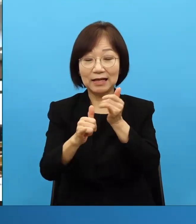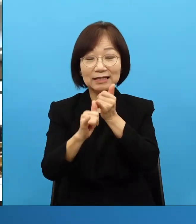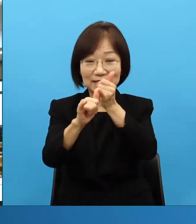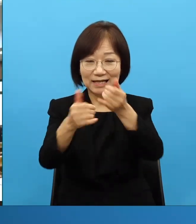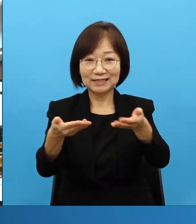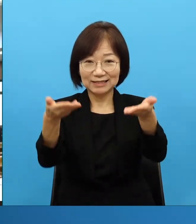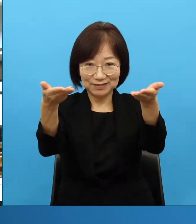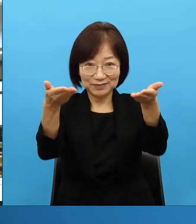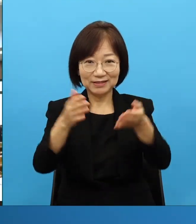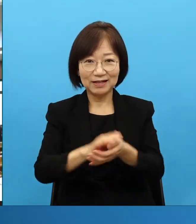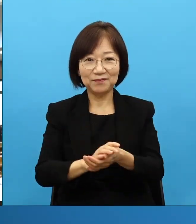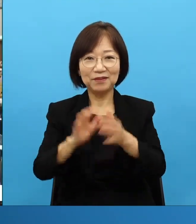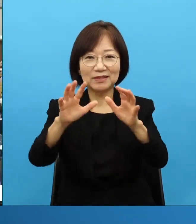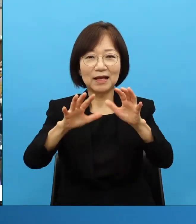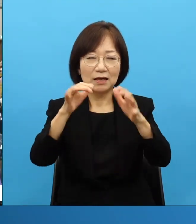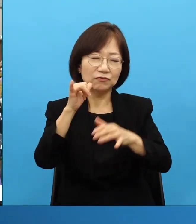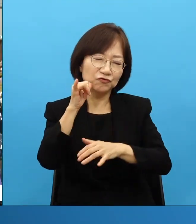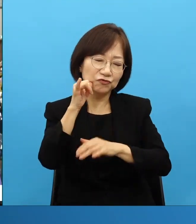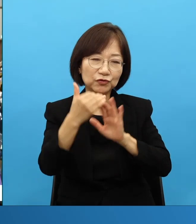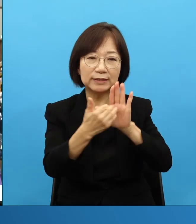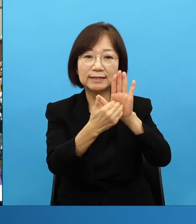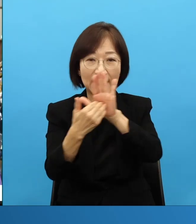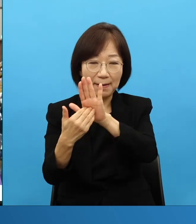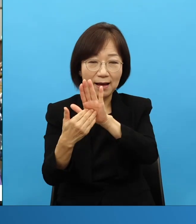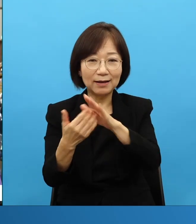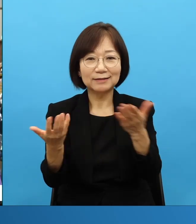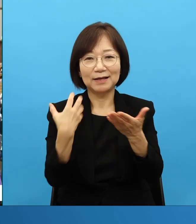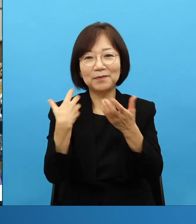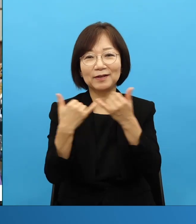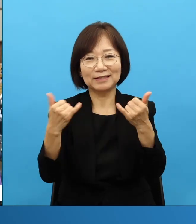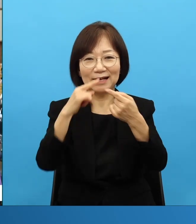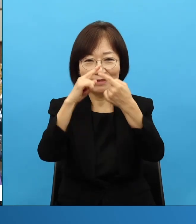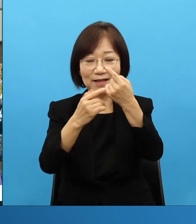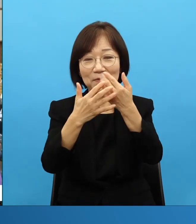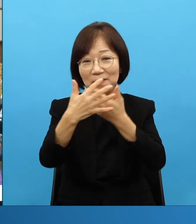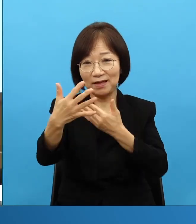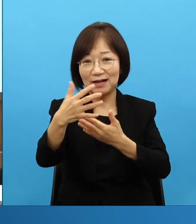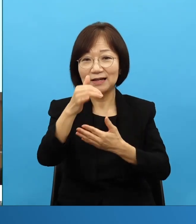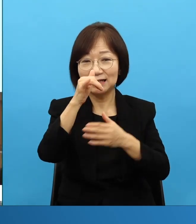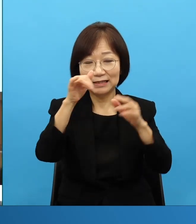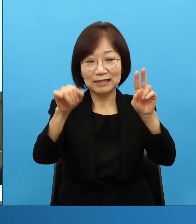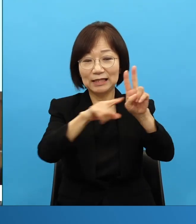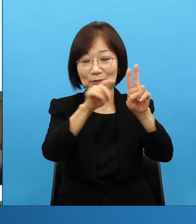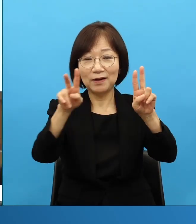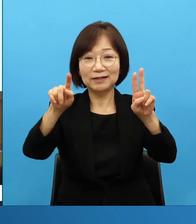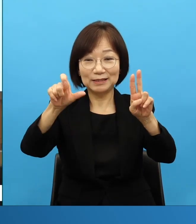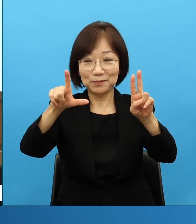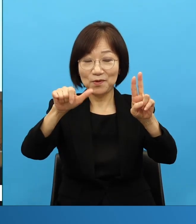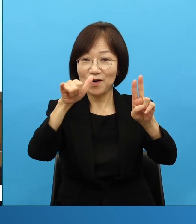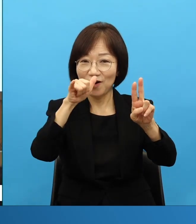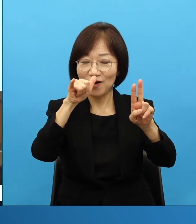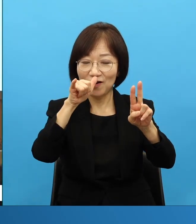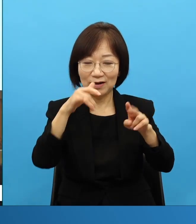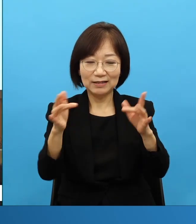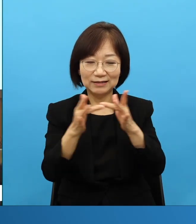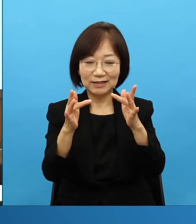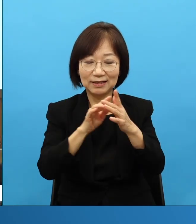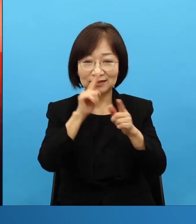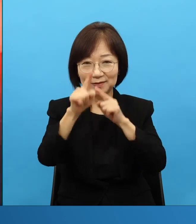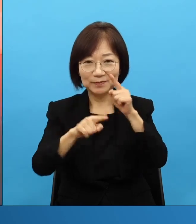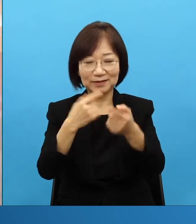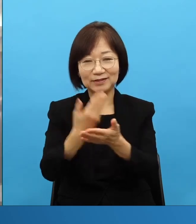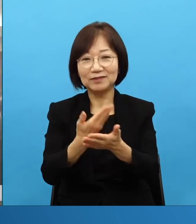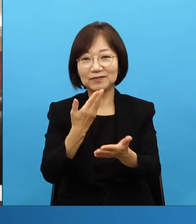세계 중독 예방 사명자 대회가 오는 2월 15일 덕평 RUTC에서 열립니다. 위아.kr에서 등록받습니다.